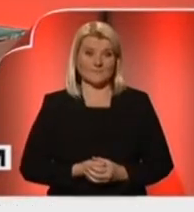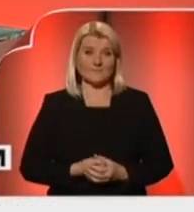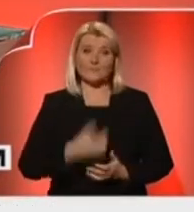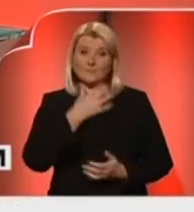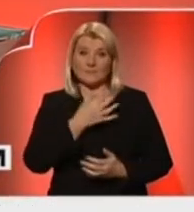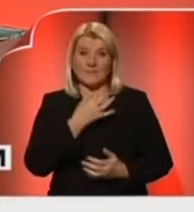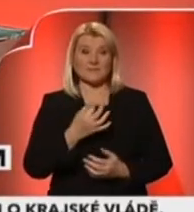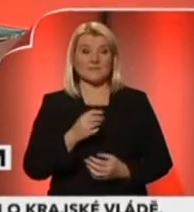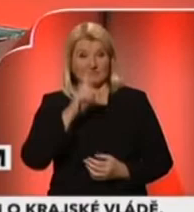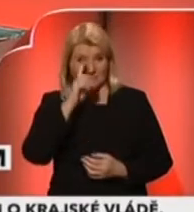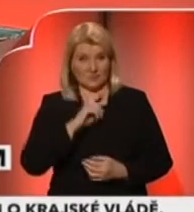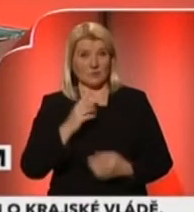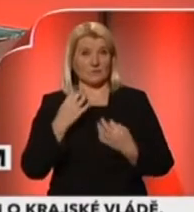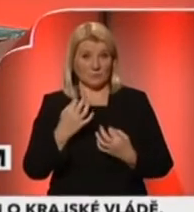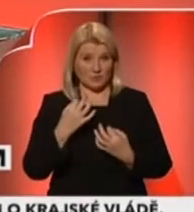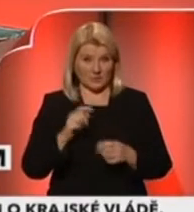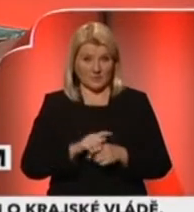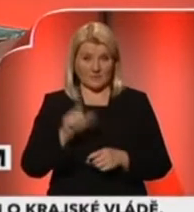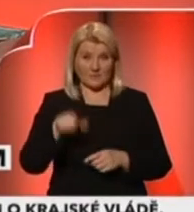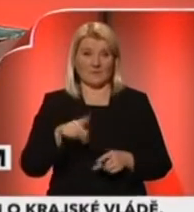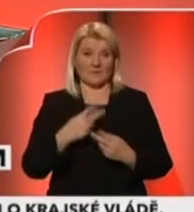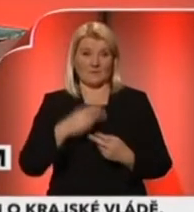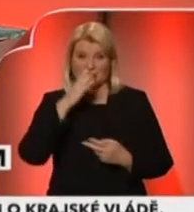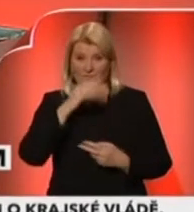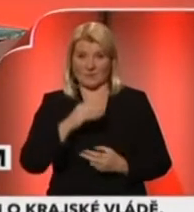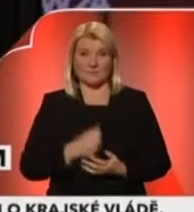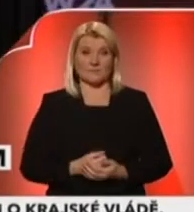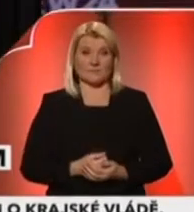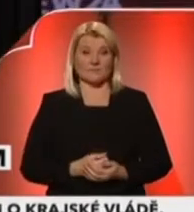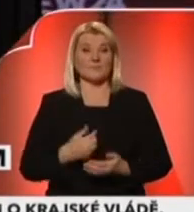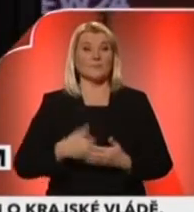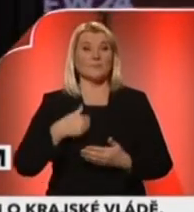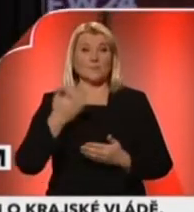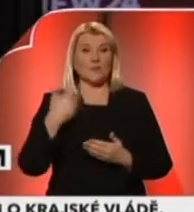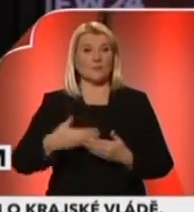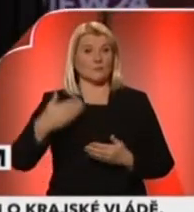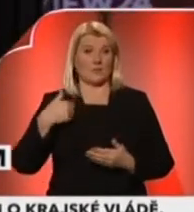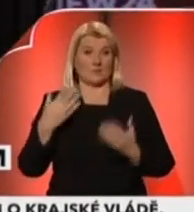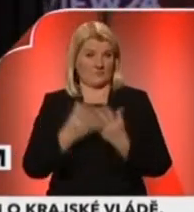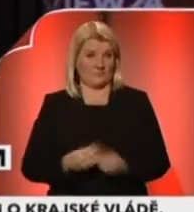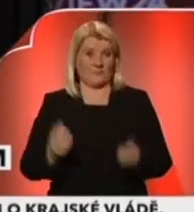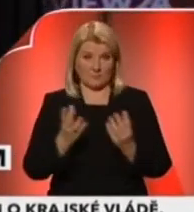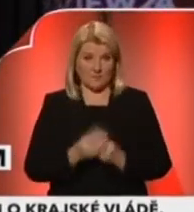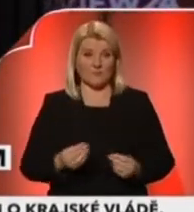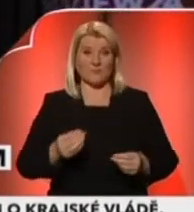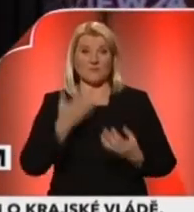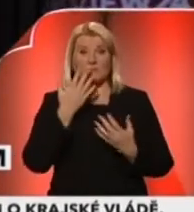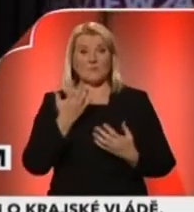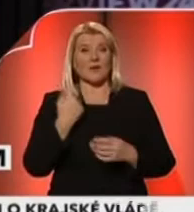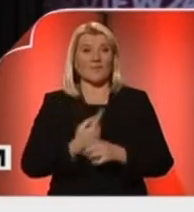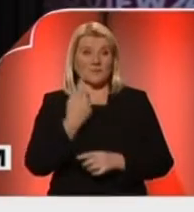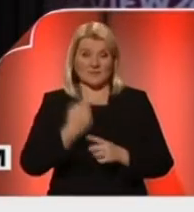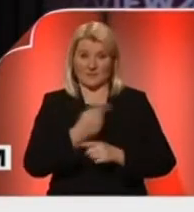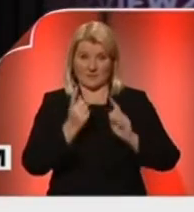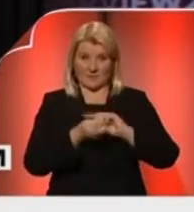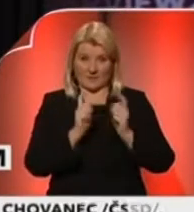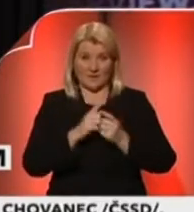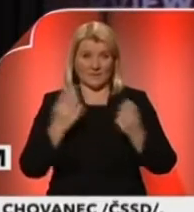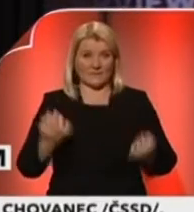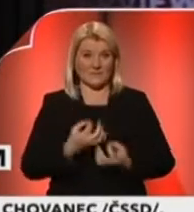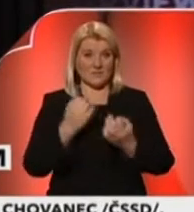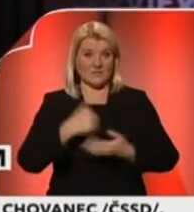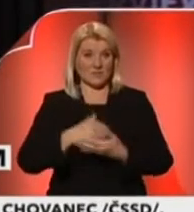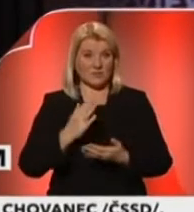Hezký večer vám, paní redaktorko, i televizním divákům. Já už jsem v úvodu řekla, jak dopadlo to jednání o